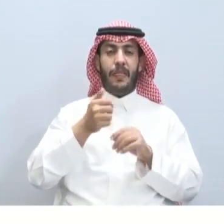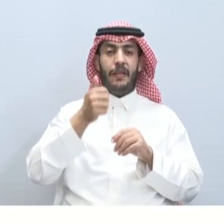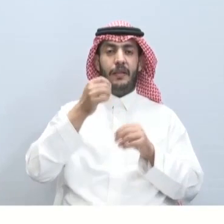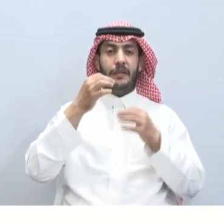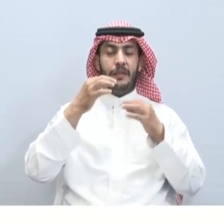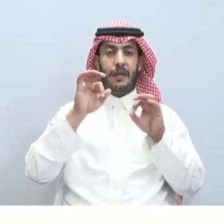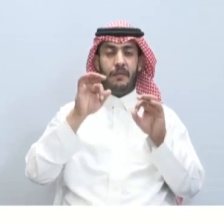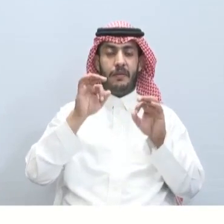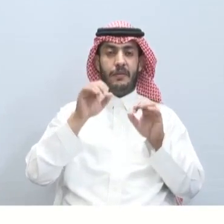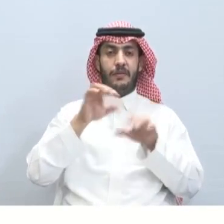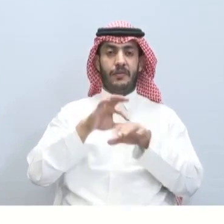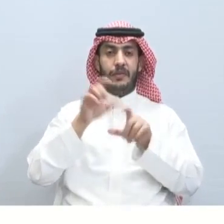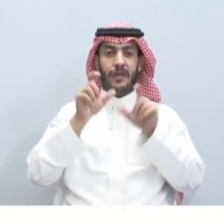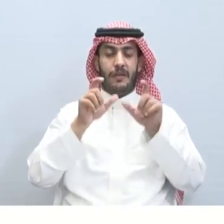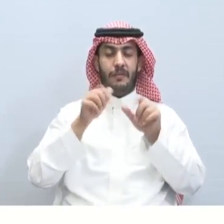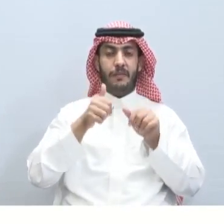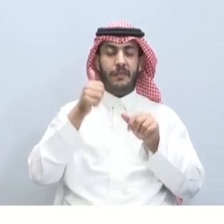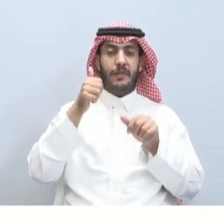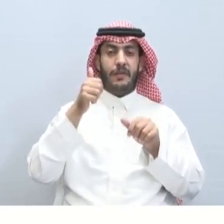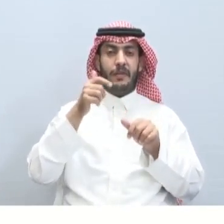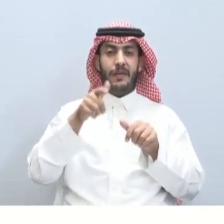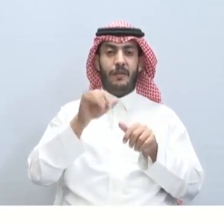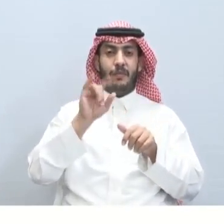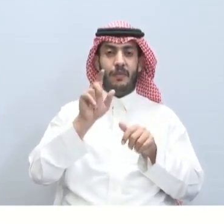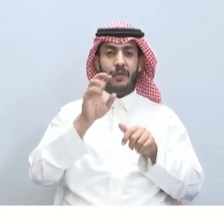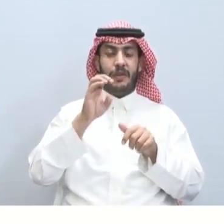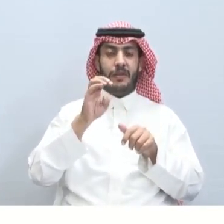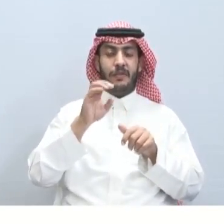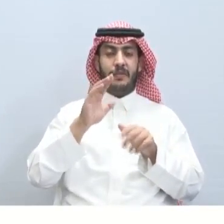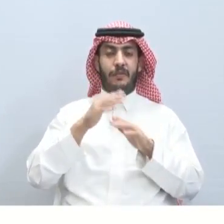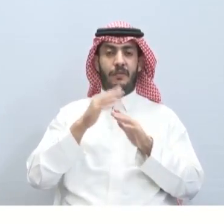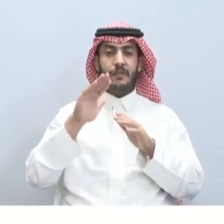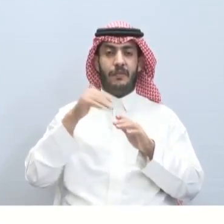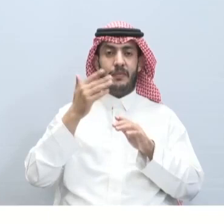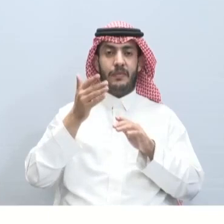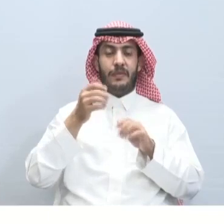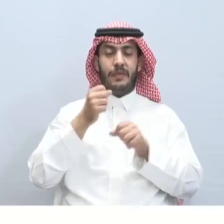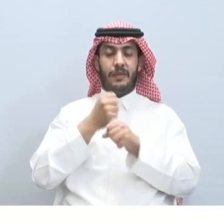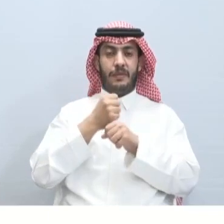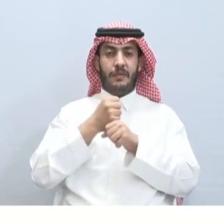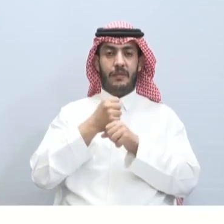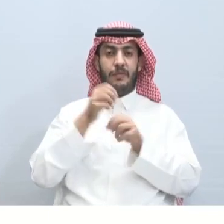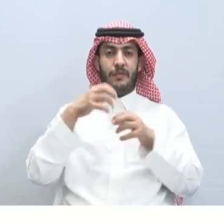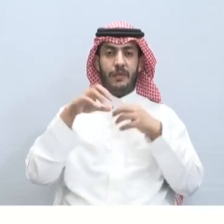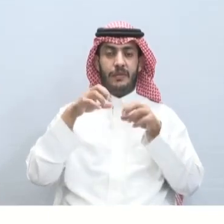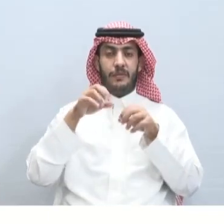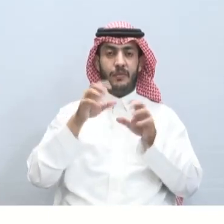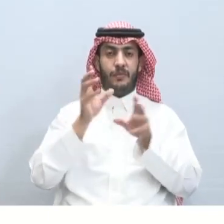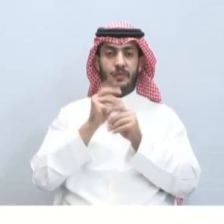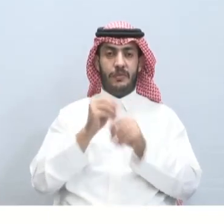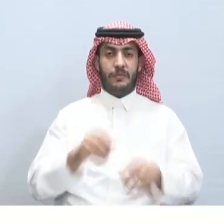هنالك اشخاص لا يستخدمون المنتج لا يفضلون هذا المنتج وبالتالي اذا بناء على استخدام المنتج اقسم